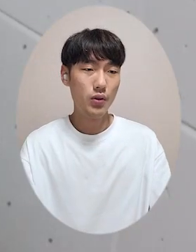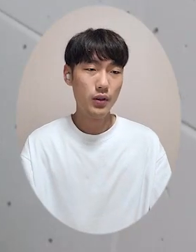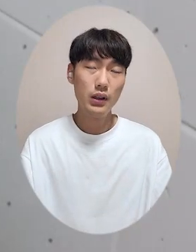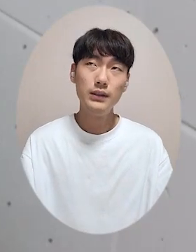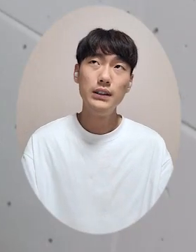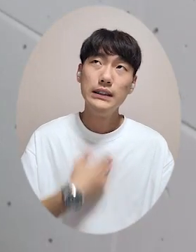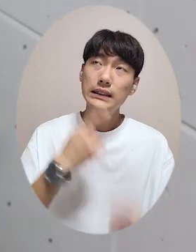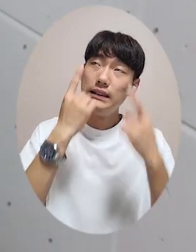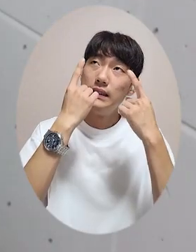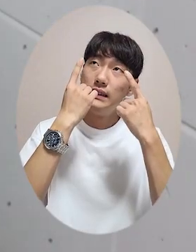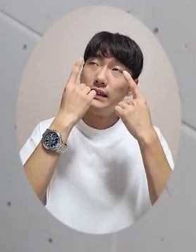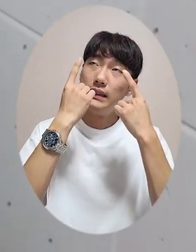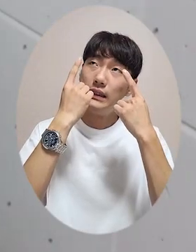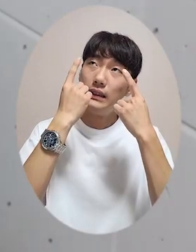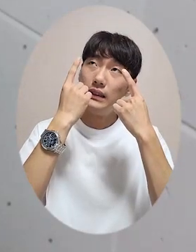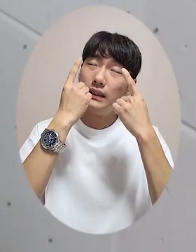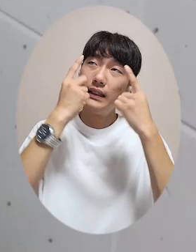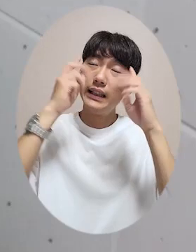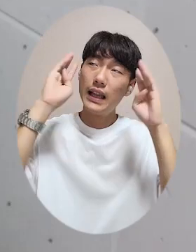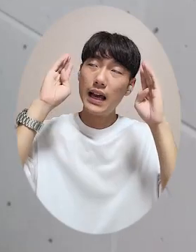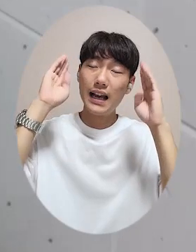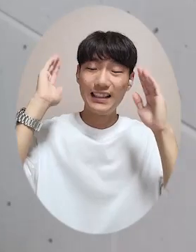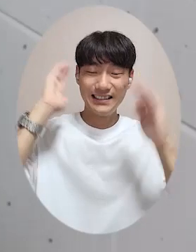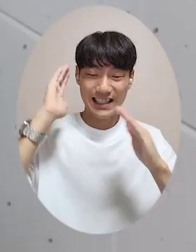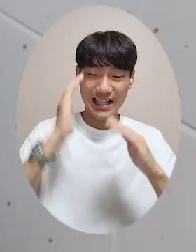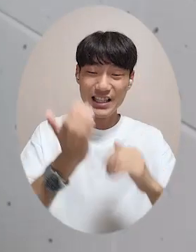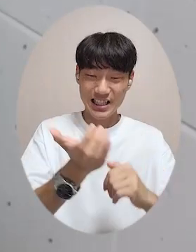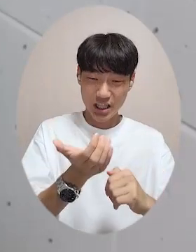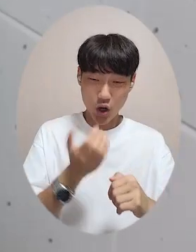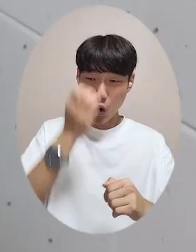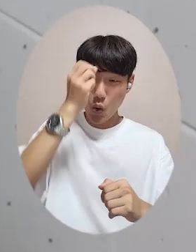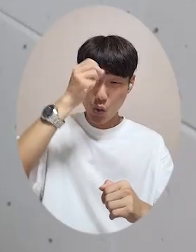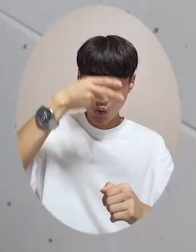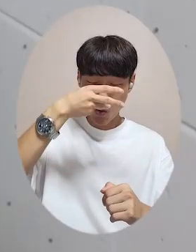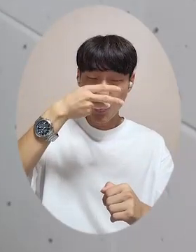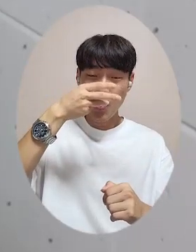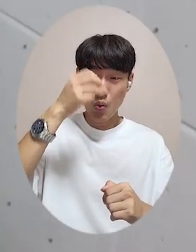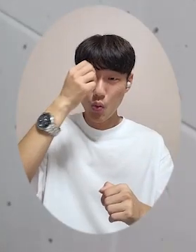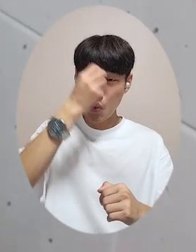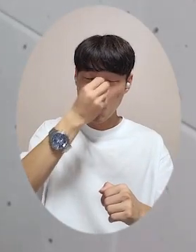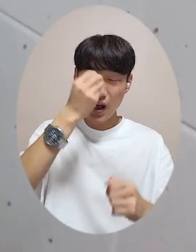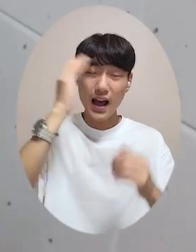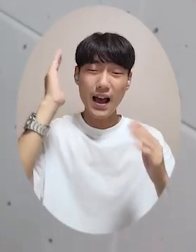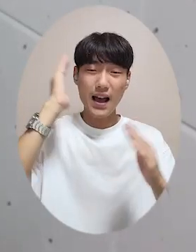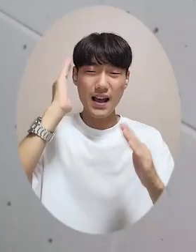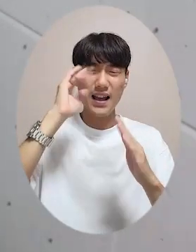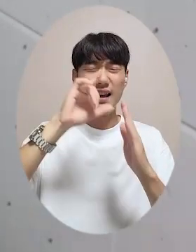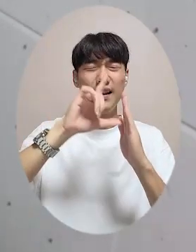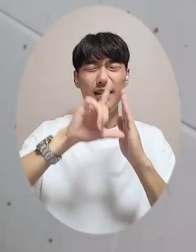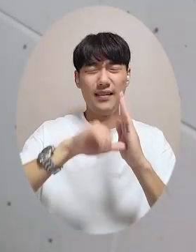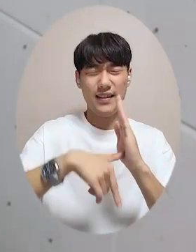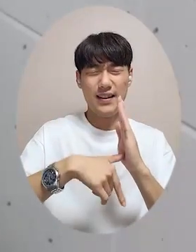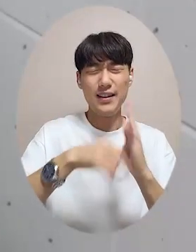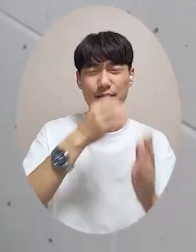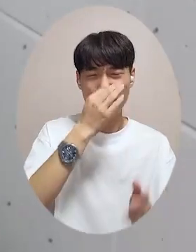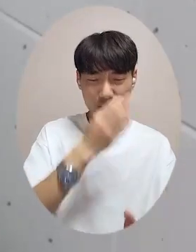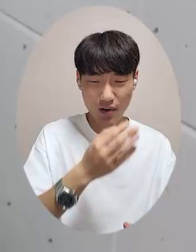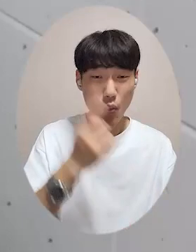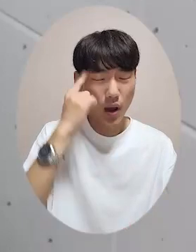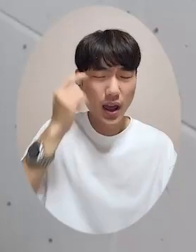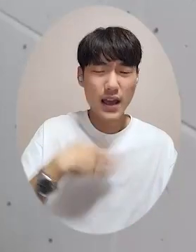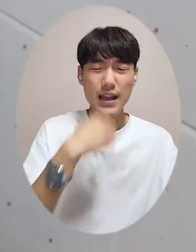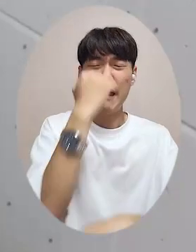그러니까 대학교 시절 전까지 되게 어려웠다고 생각을 해요. 그러니까 왜냐면 아. 이제 배운 것도 이제 수어도 이제 기초적인 수어만